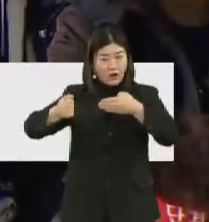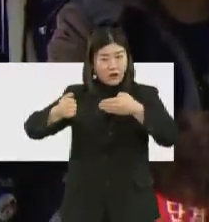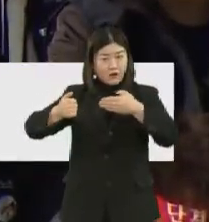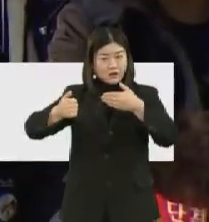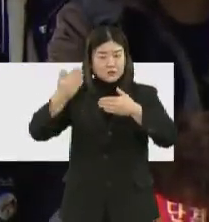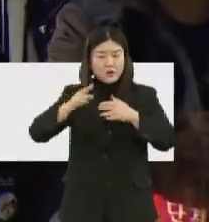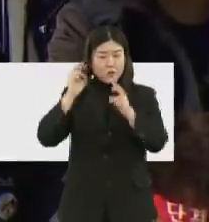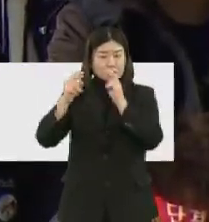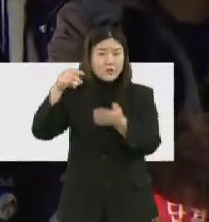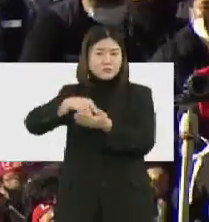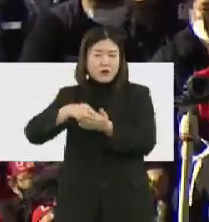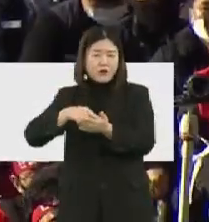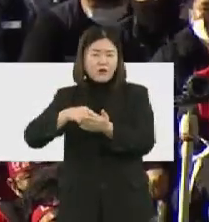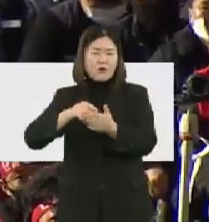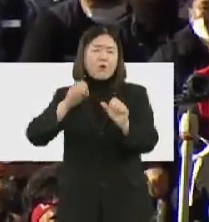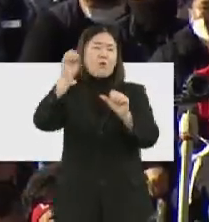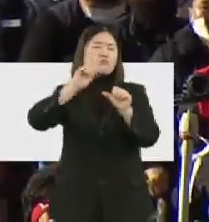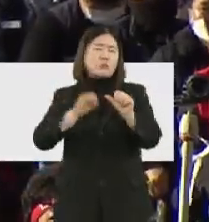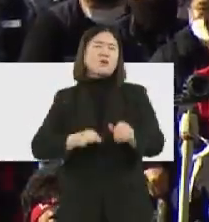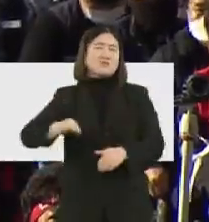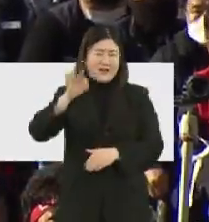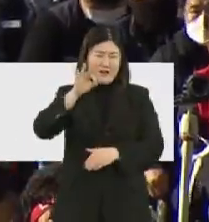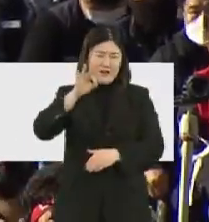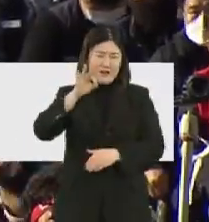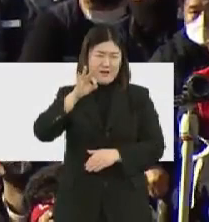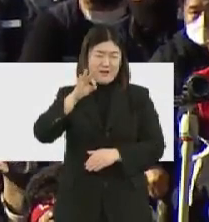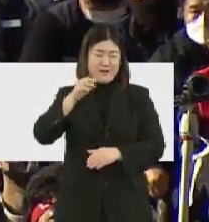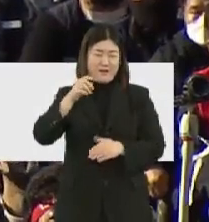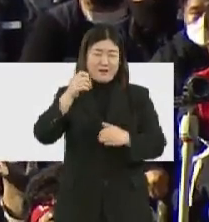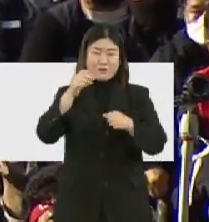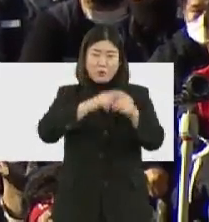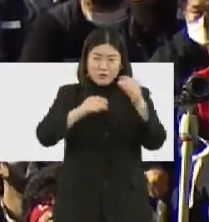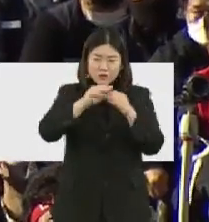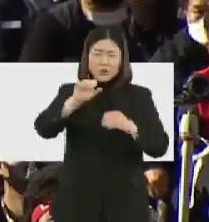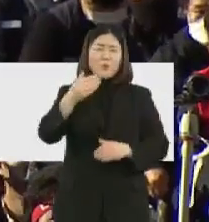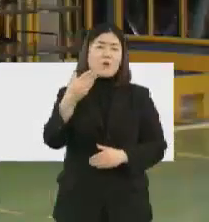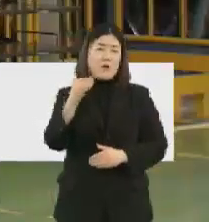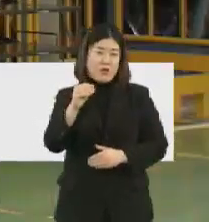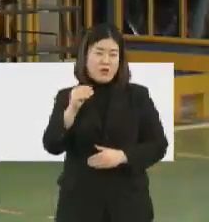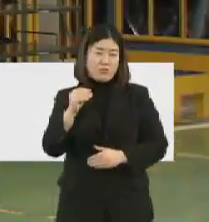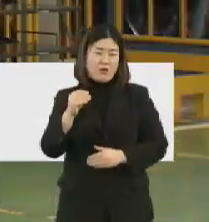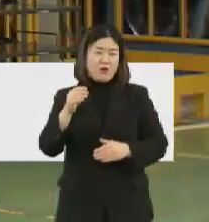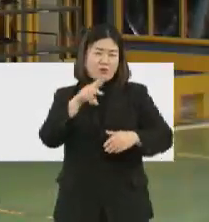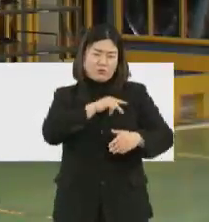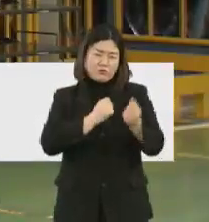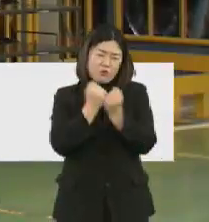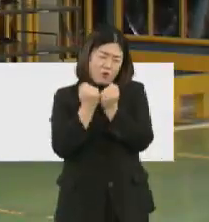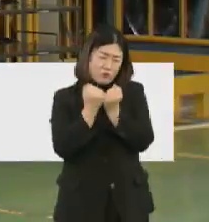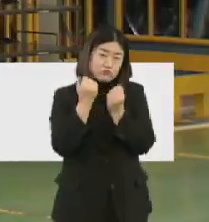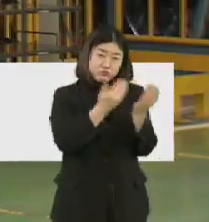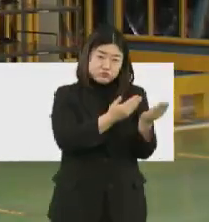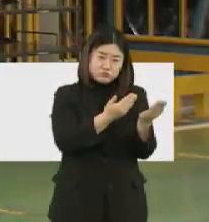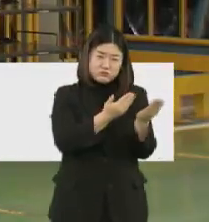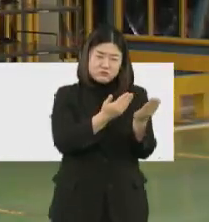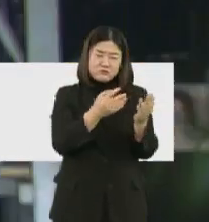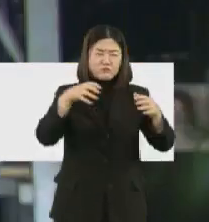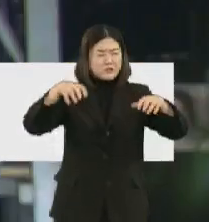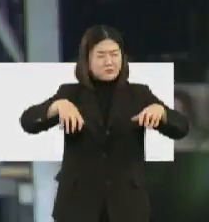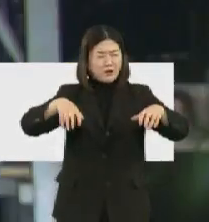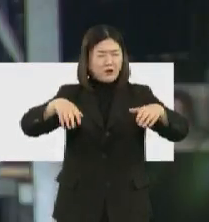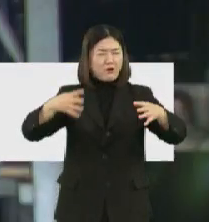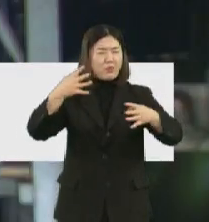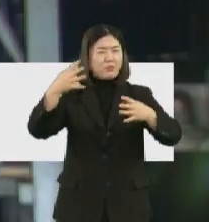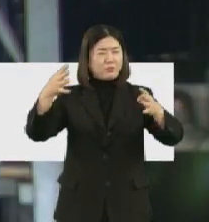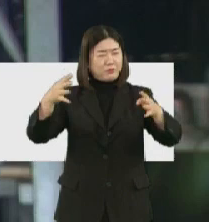사측은 임금 5% 인상 과 성과 금 5,000,000원 을 제시하며 노조를 설 적하 고 있지만 양측의